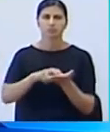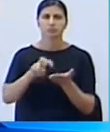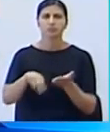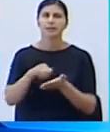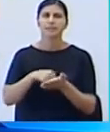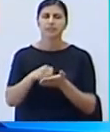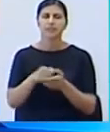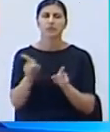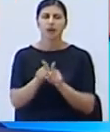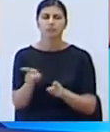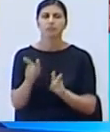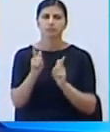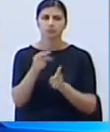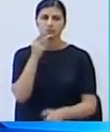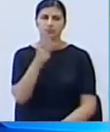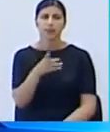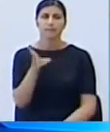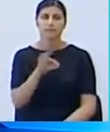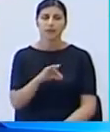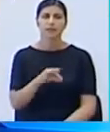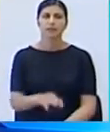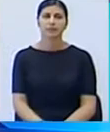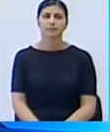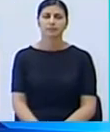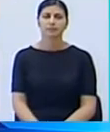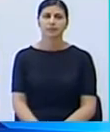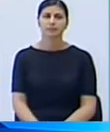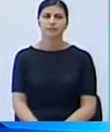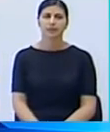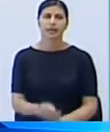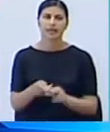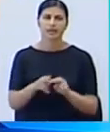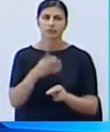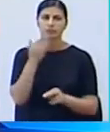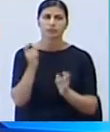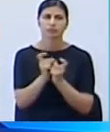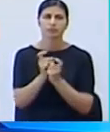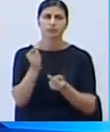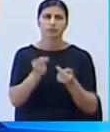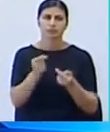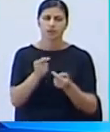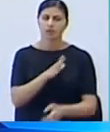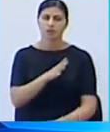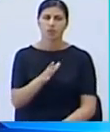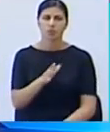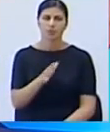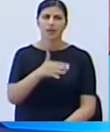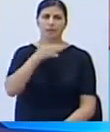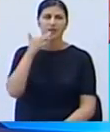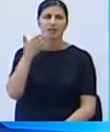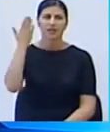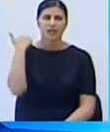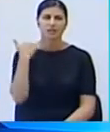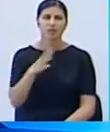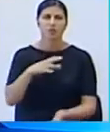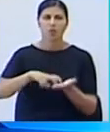აზრის ხედვების გამო სცილდები, მაგრამ ესე ვთქვათ, ეს არ არის გადასული ისტერიკაში, ისე როგორც მრავალი სხვა